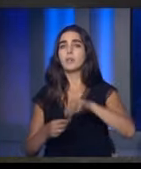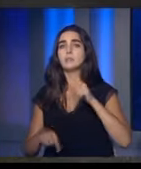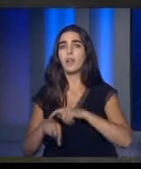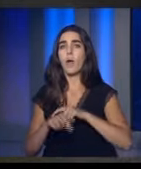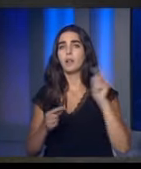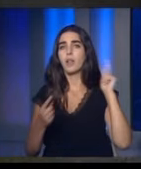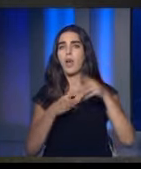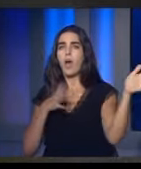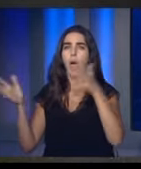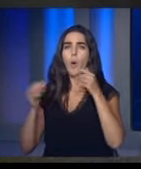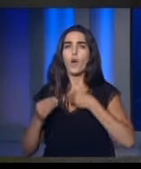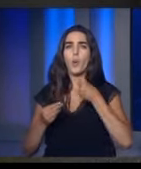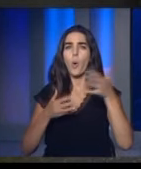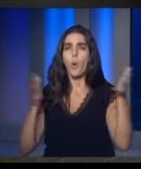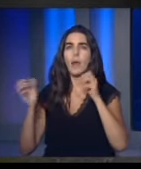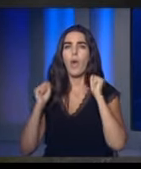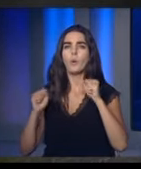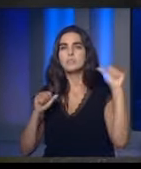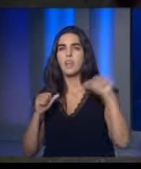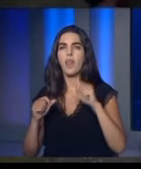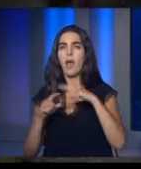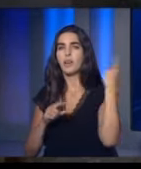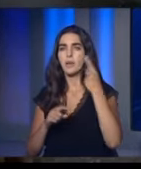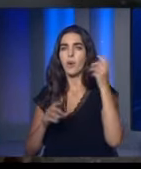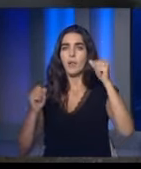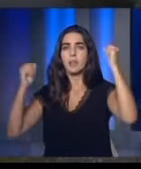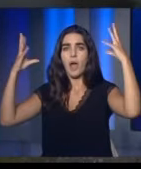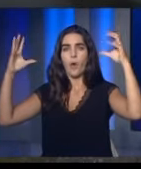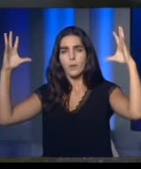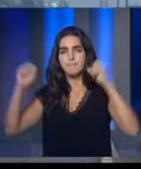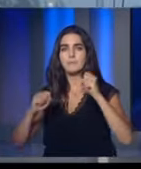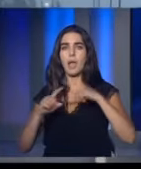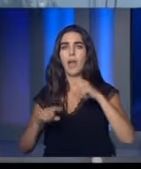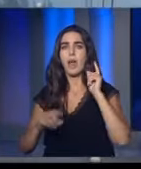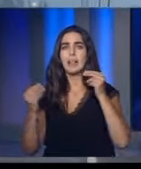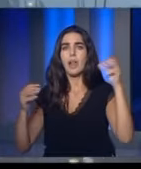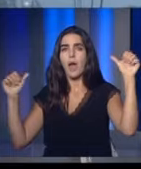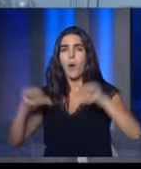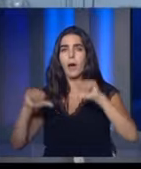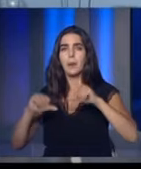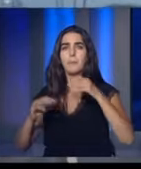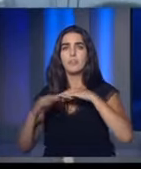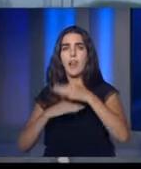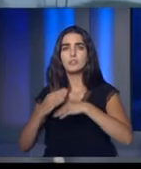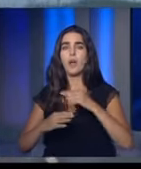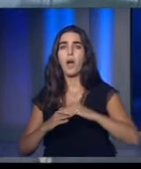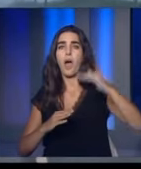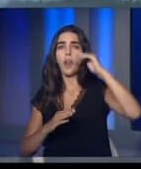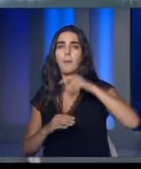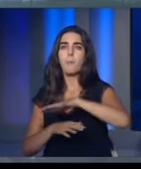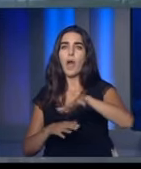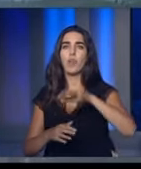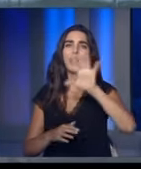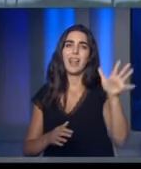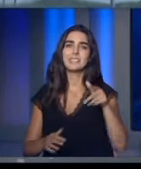1851، إشارة إلى أن الخسائر في الأرواح والأضرار التي أحدثها الإعصار تسلط الضوء على عواقب ارتفاع درجة